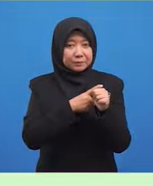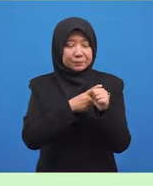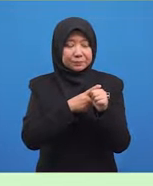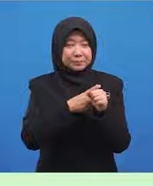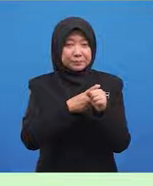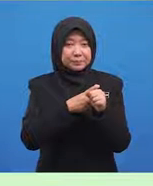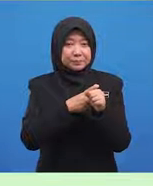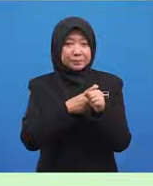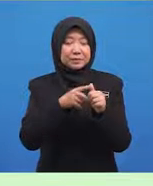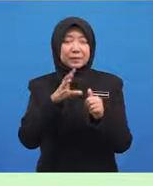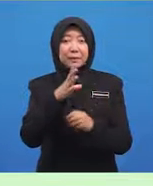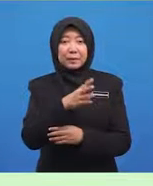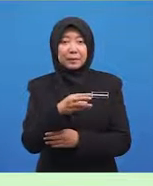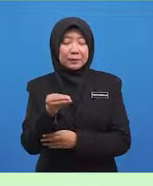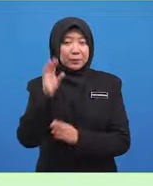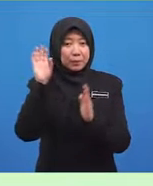gambar kedua,